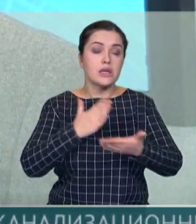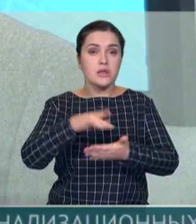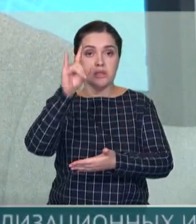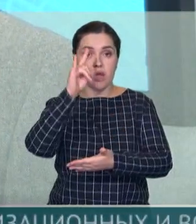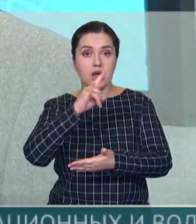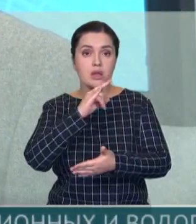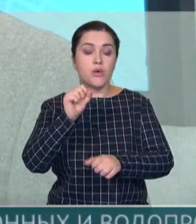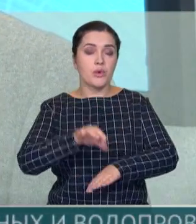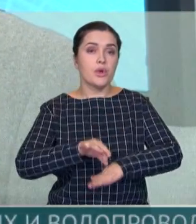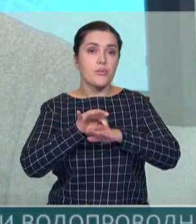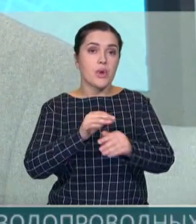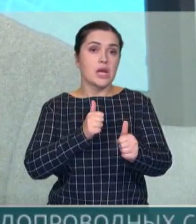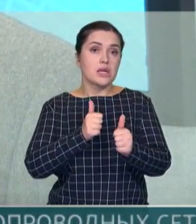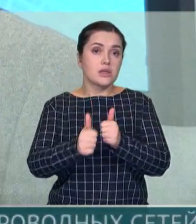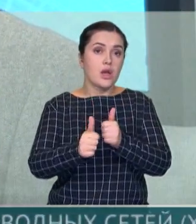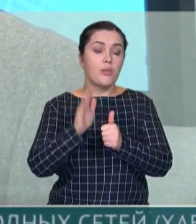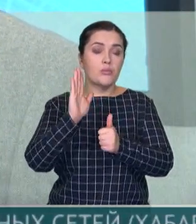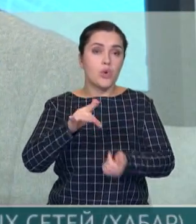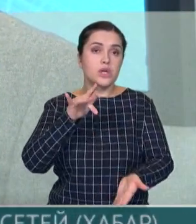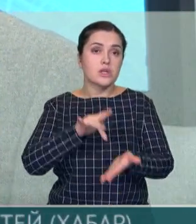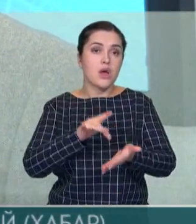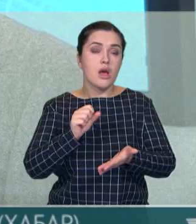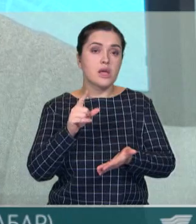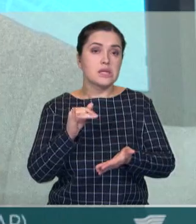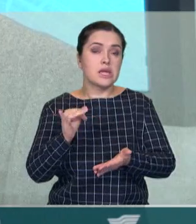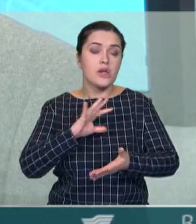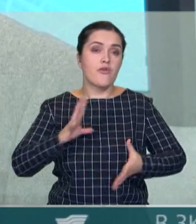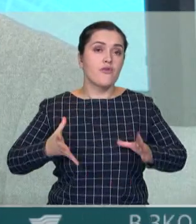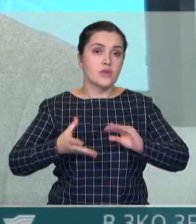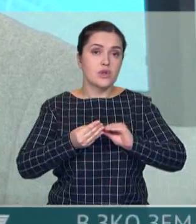Казахстан, приведут к лидерству не только в Центральной Азии, но и в целом в Евразии.